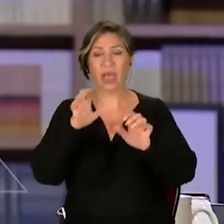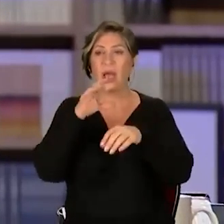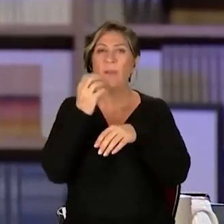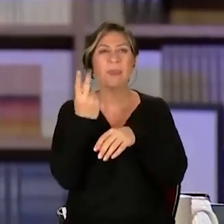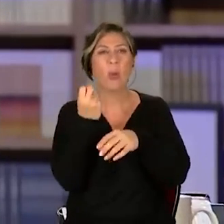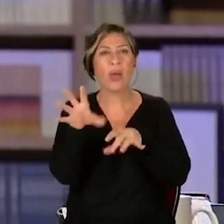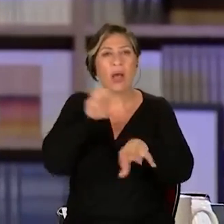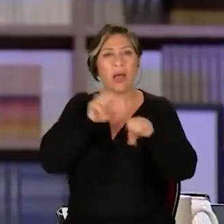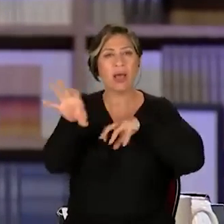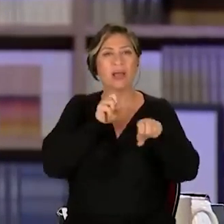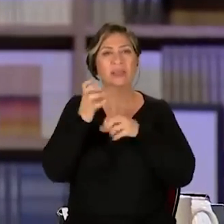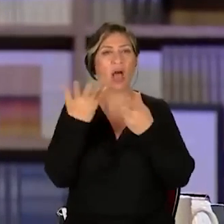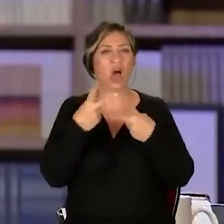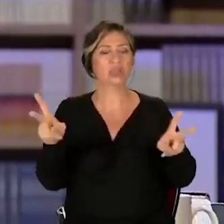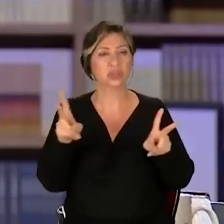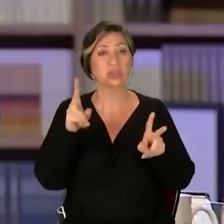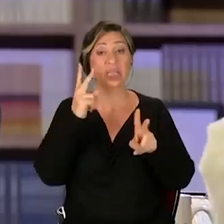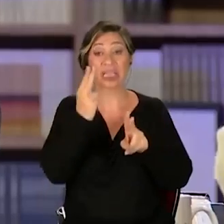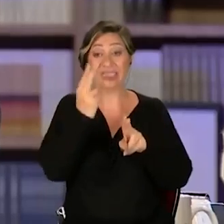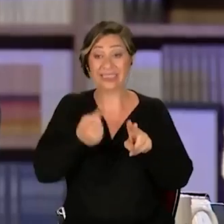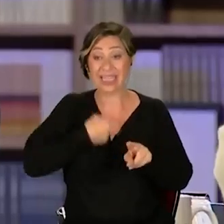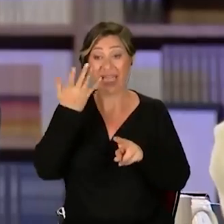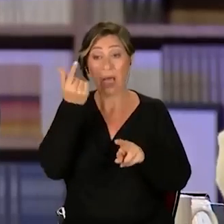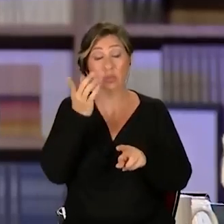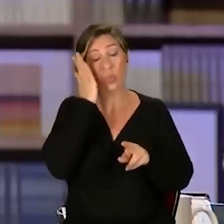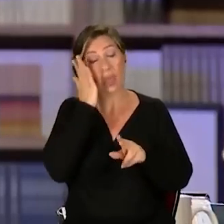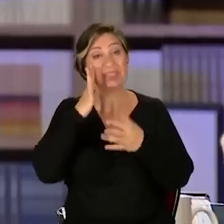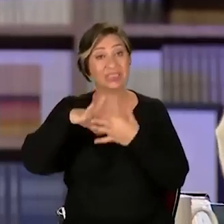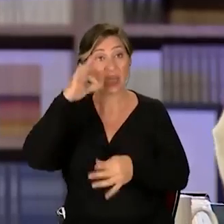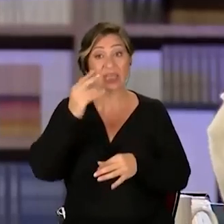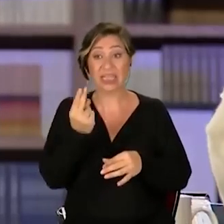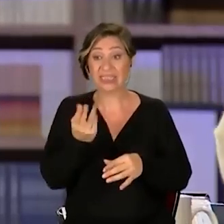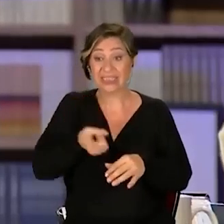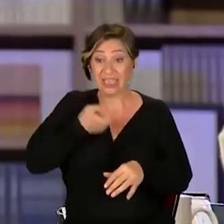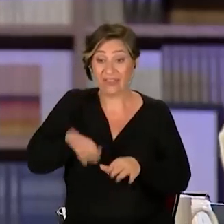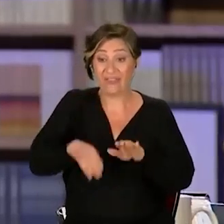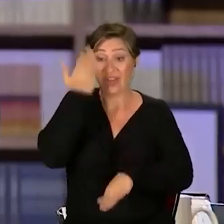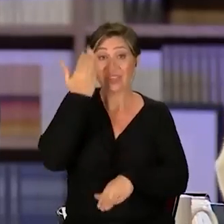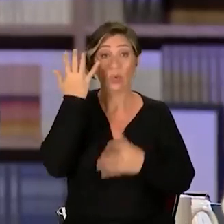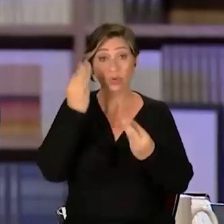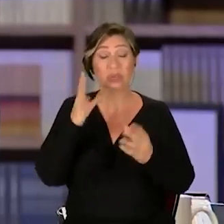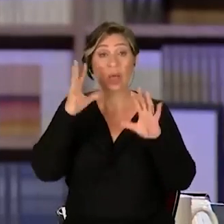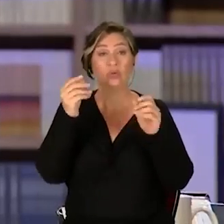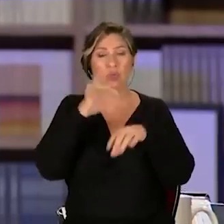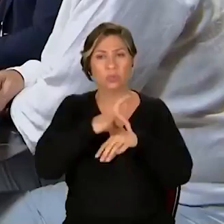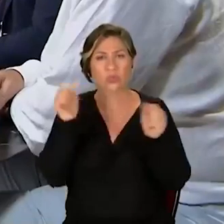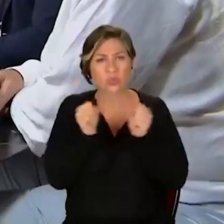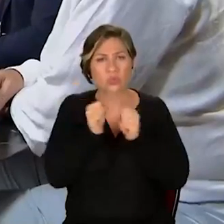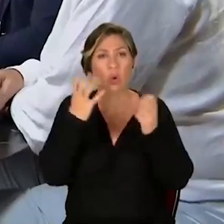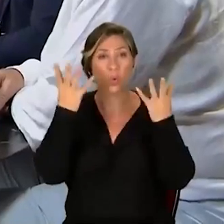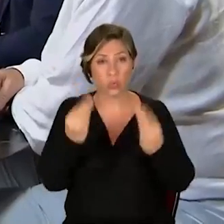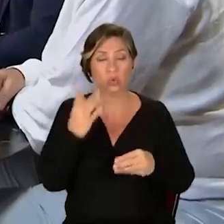açık hale getiriyor. Bu araştırma 7 saatten daha az uyuyan kişilerin 7 saatten fazla uyuyan kişilerden daha fazla soğuk algınlığına